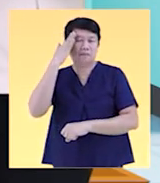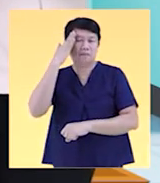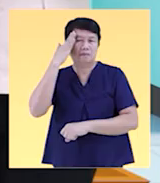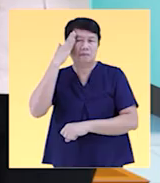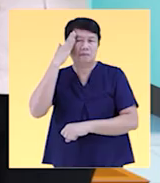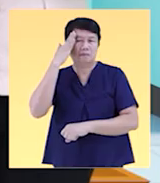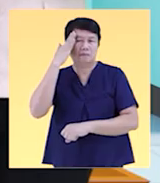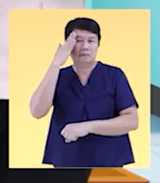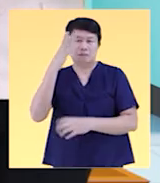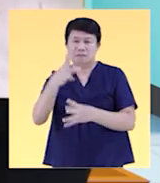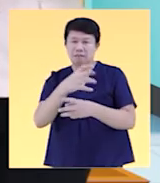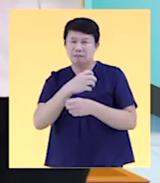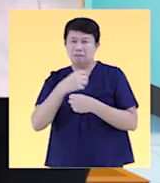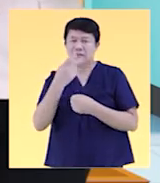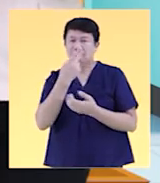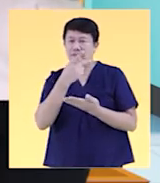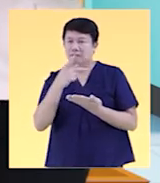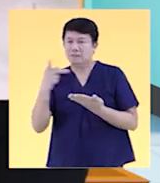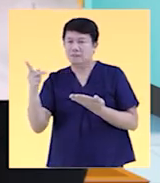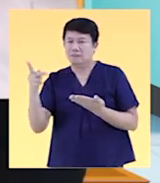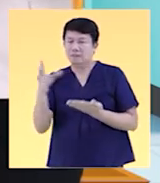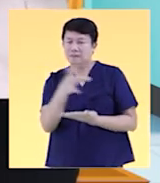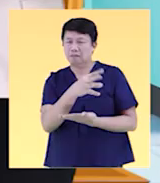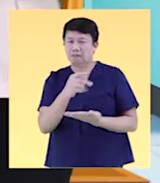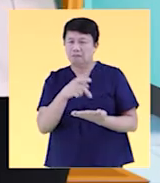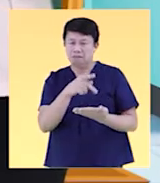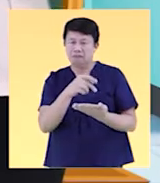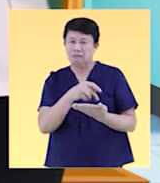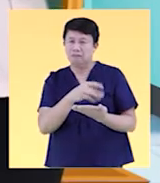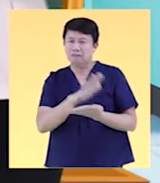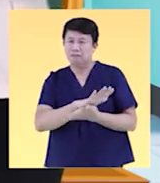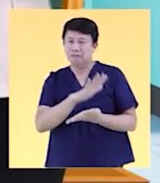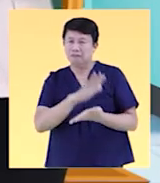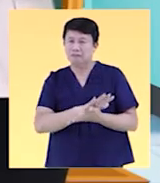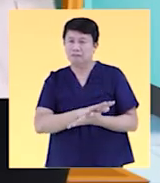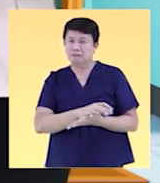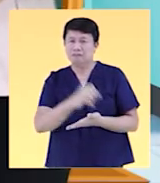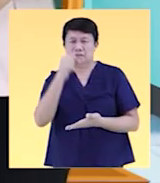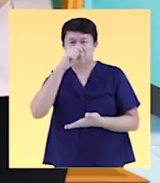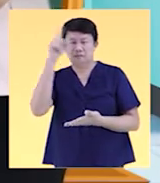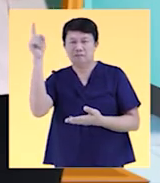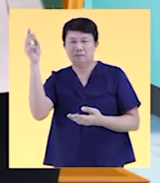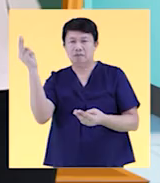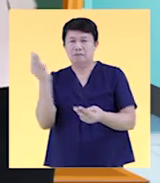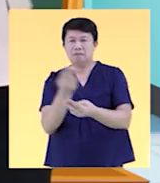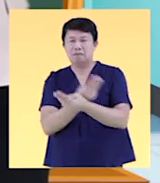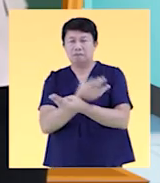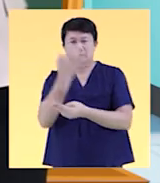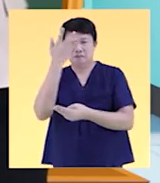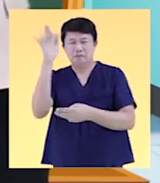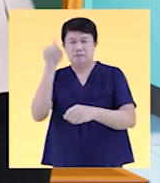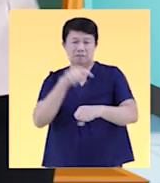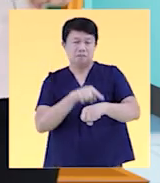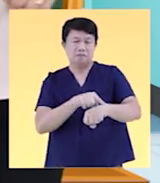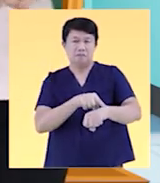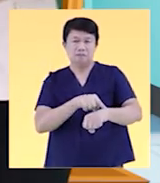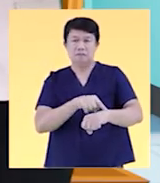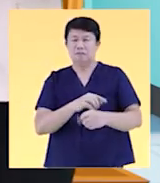kaalaman. Kumuha ng lapis at papel dahil it's Mathalino time!